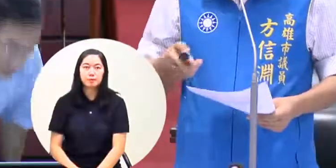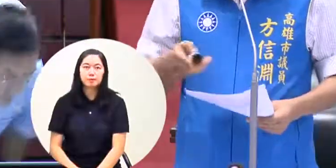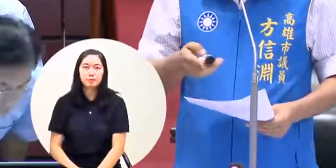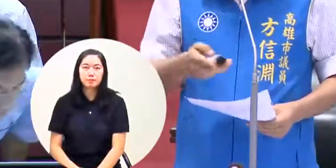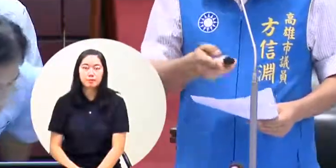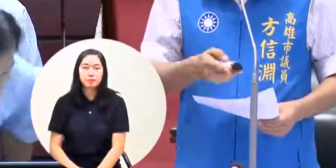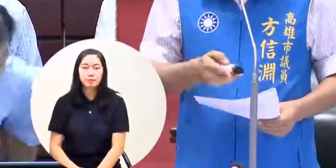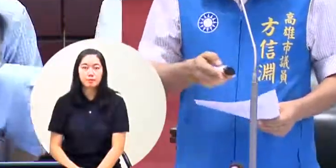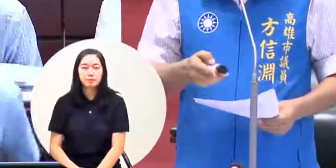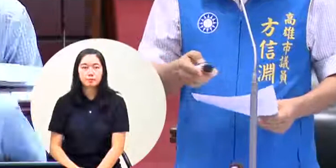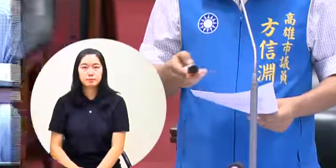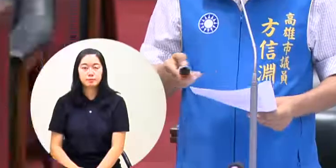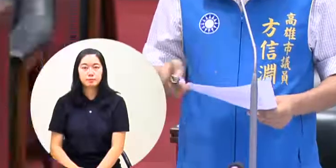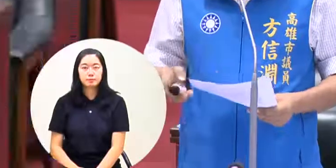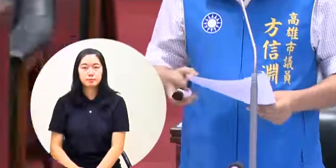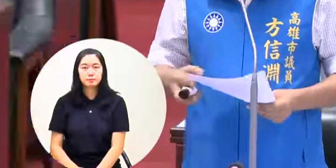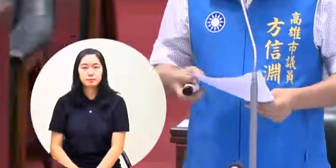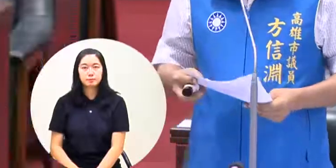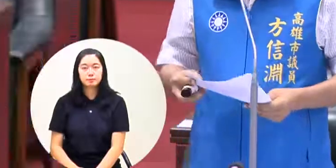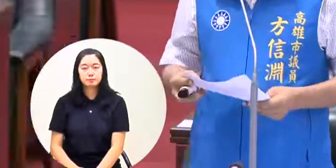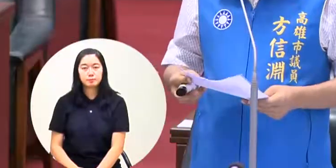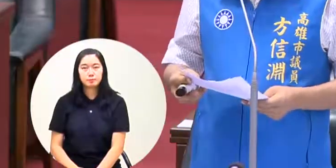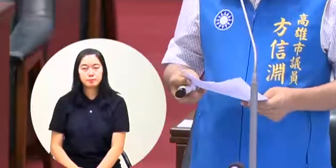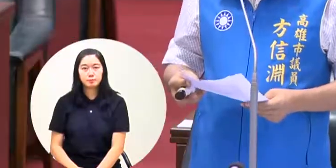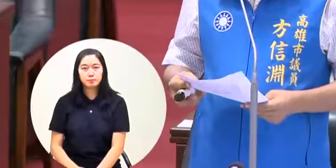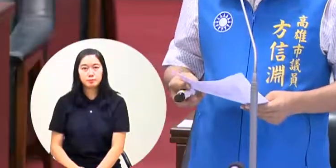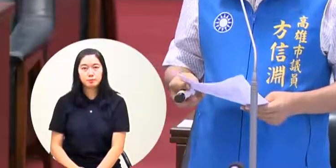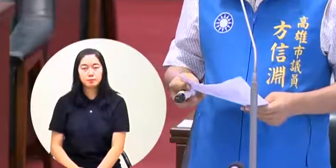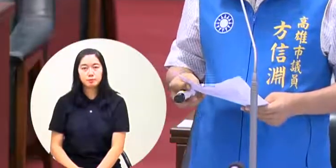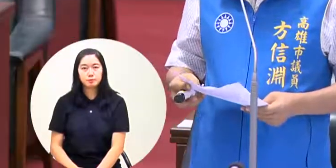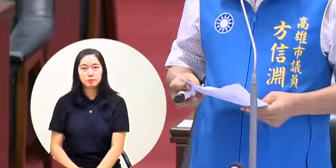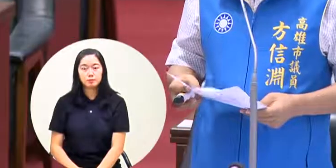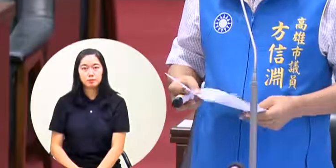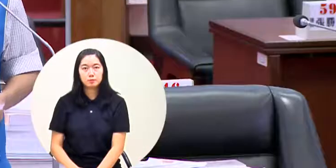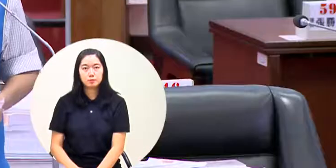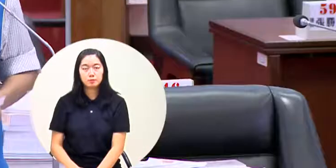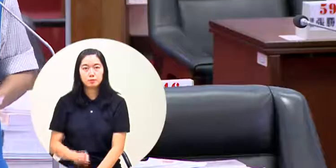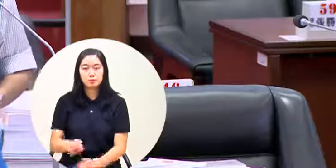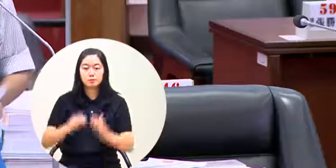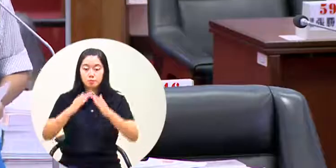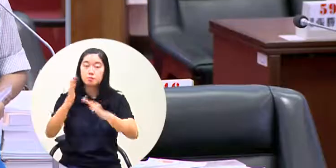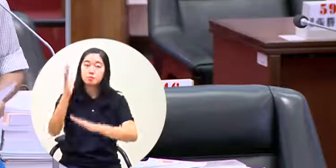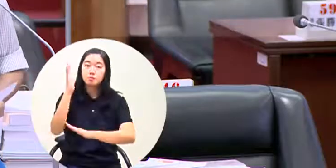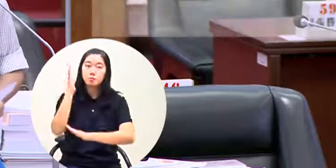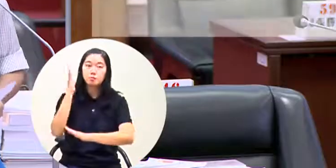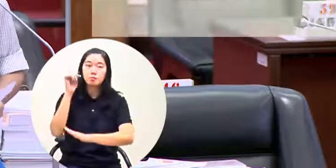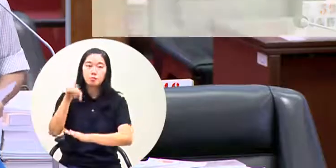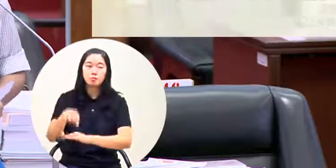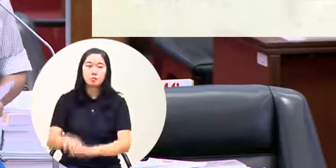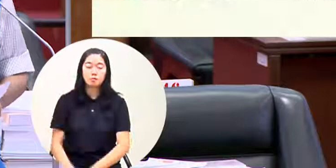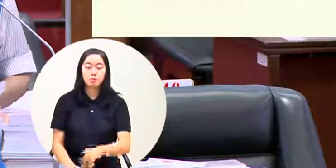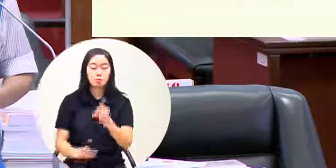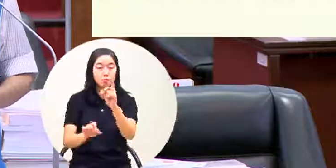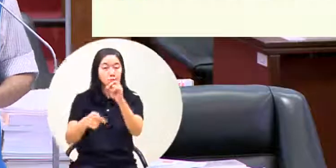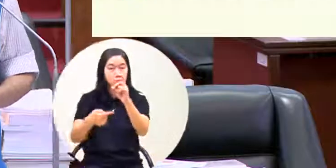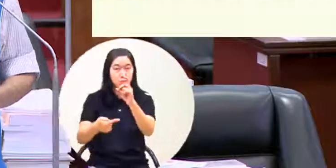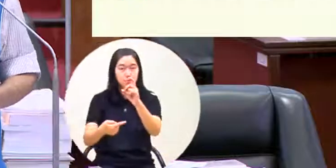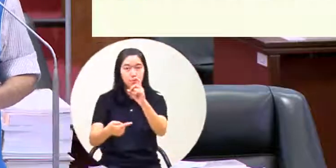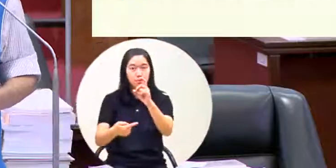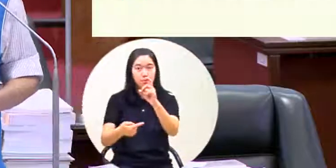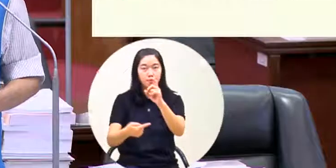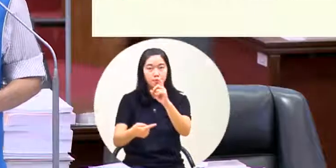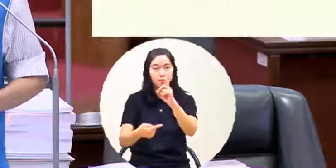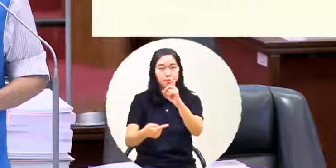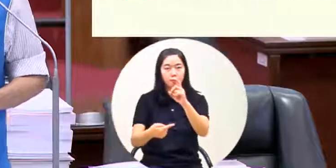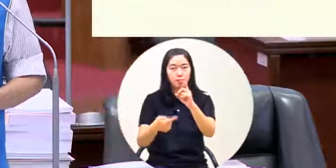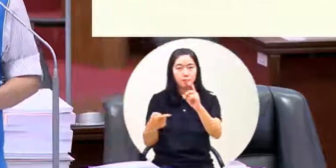哈。啊，接下来就是啊，针对我们市政府哈，11月1日哈，市政府的